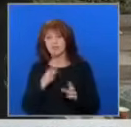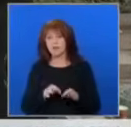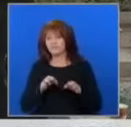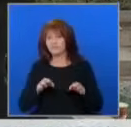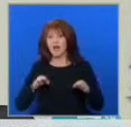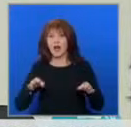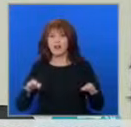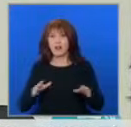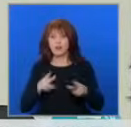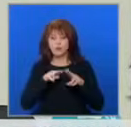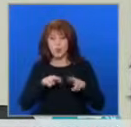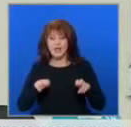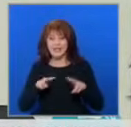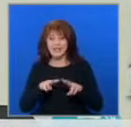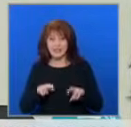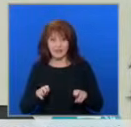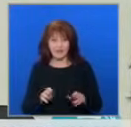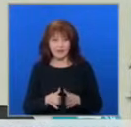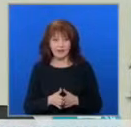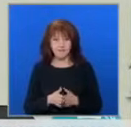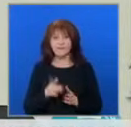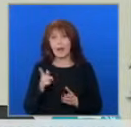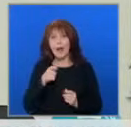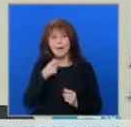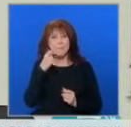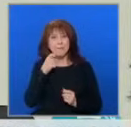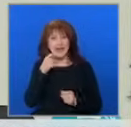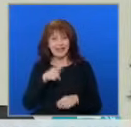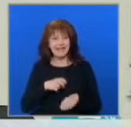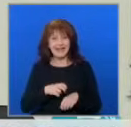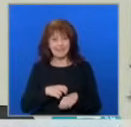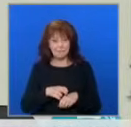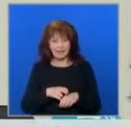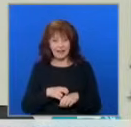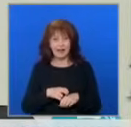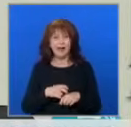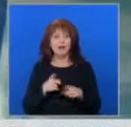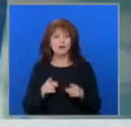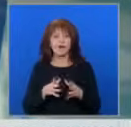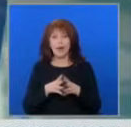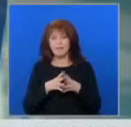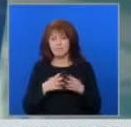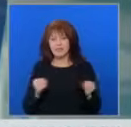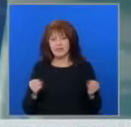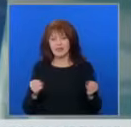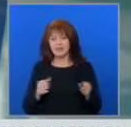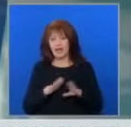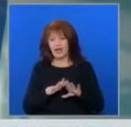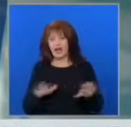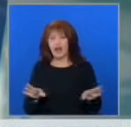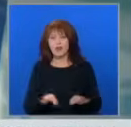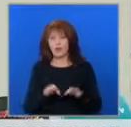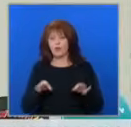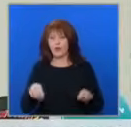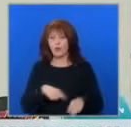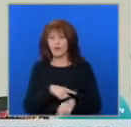издирване. От гледаще на майката на Димитър, Това е безкрайно дълго време. Сектор издирване